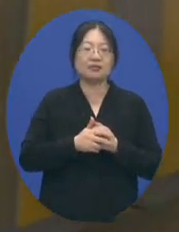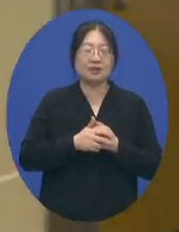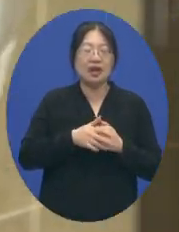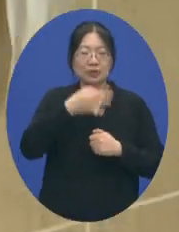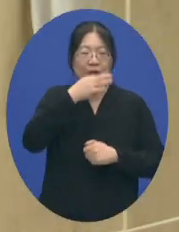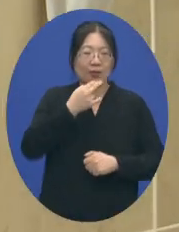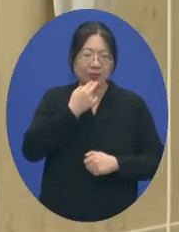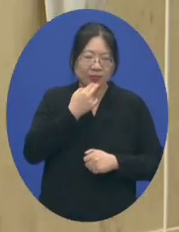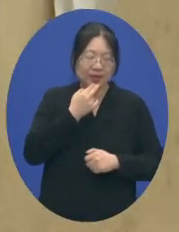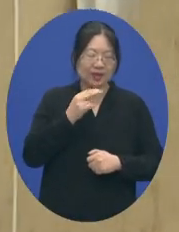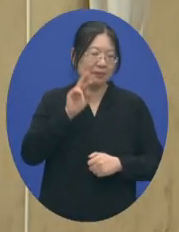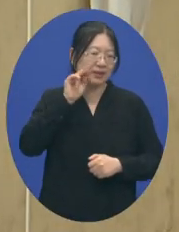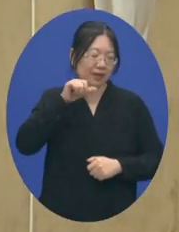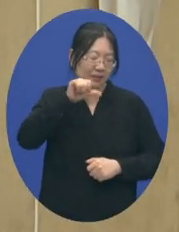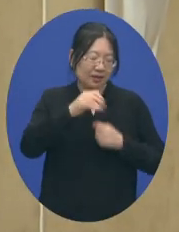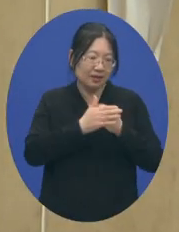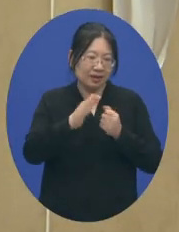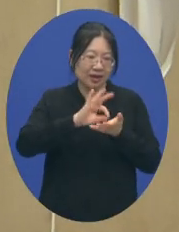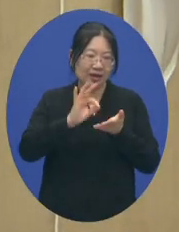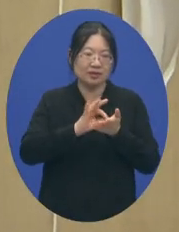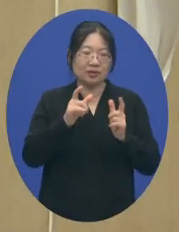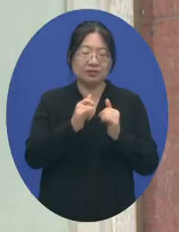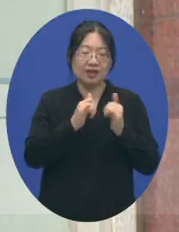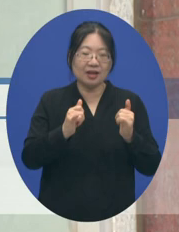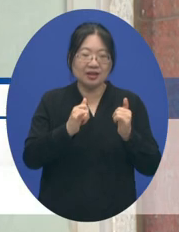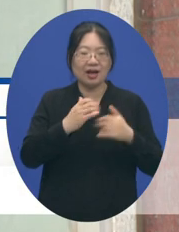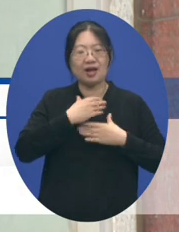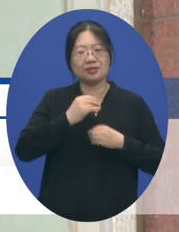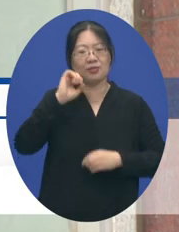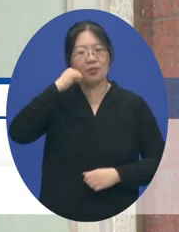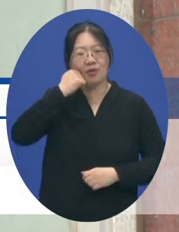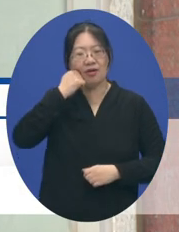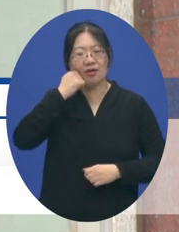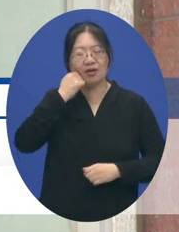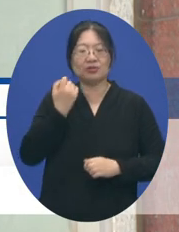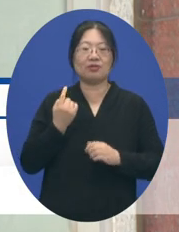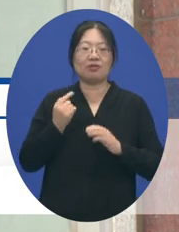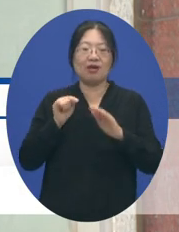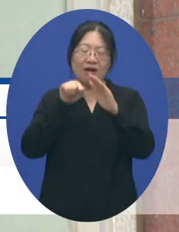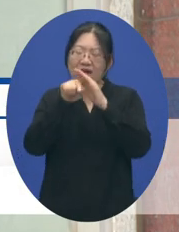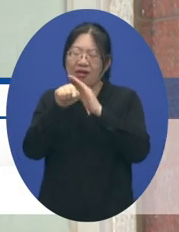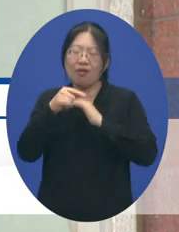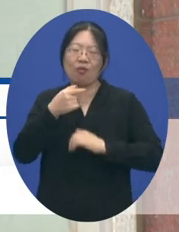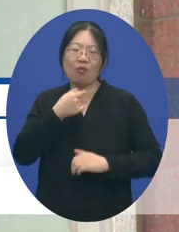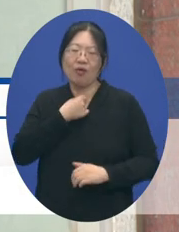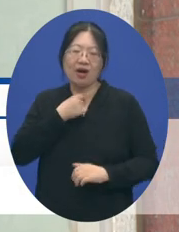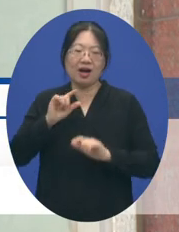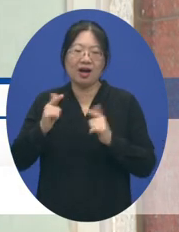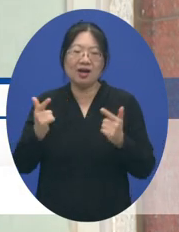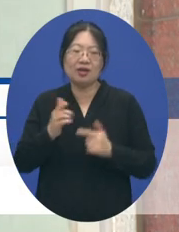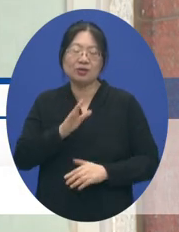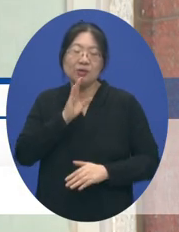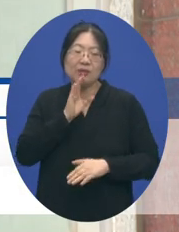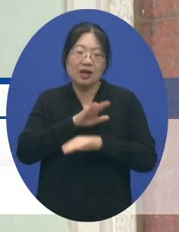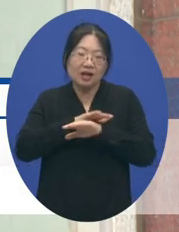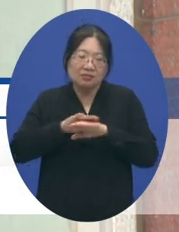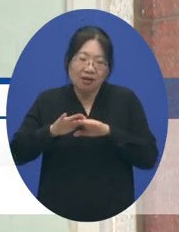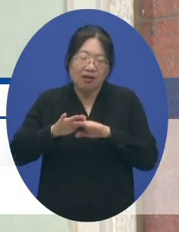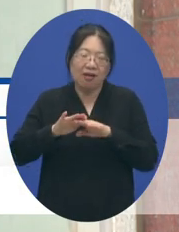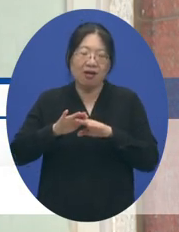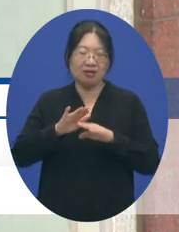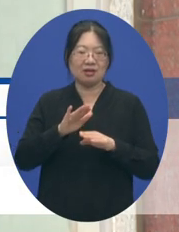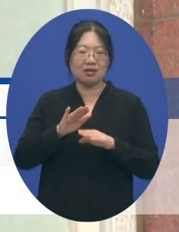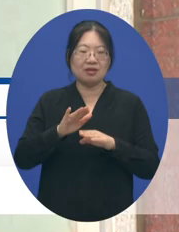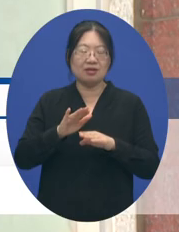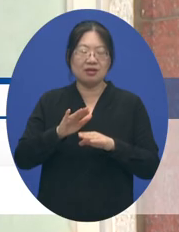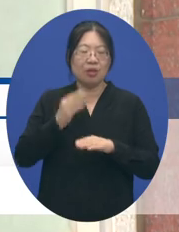보니 이용하는 도민들은 안심할 수 없습니다 가급적 이용을 하고 싶지가 않은 그런 마음이 좀 들 때가 많아요 과연 이게 제대로 작동을